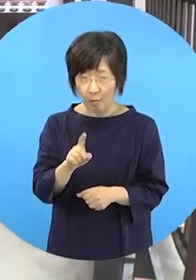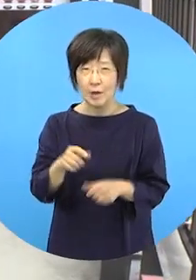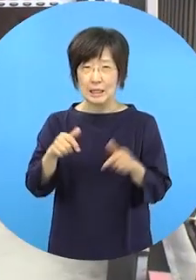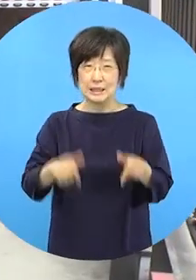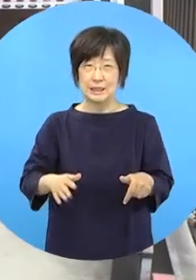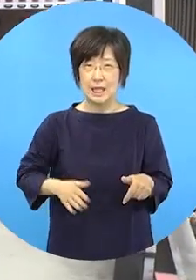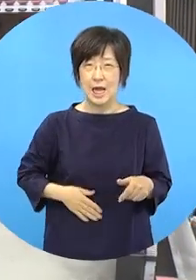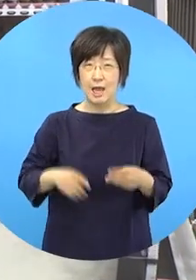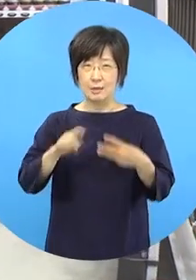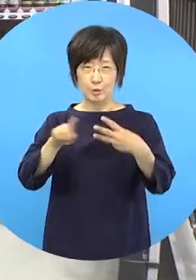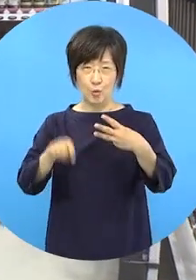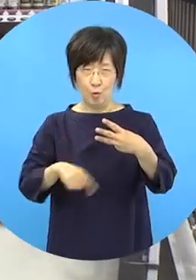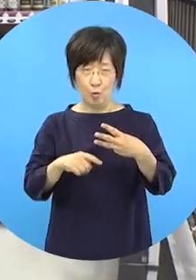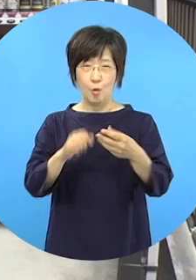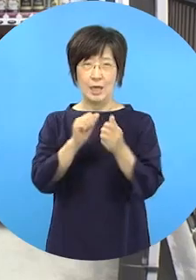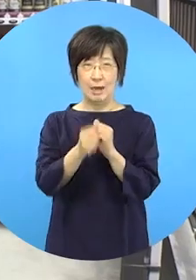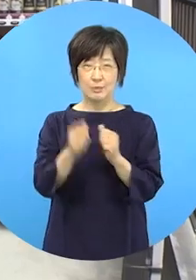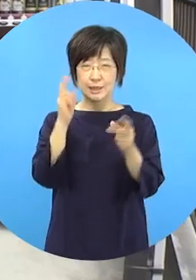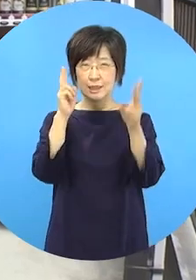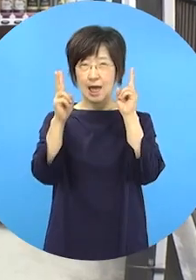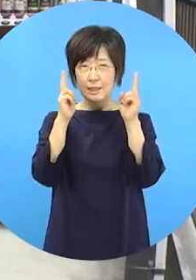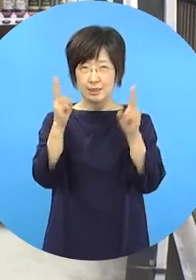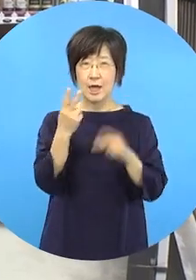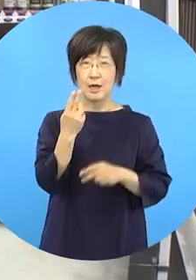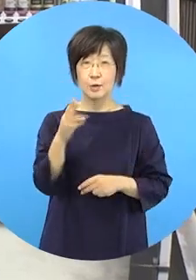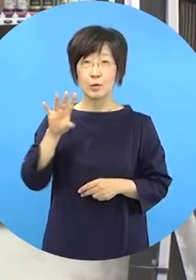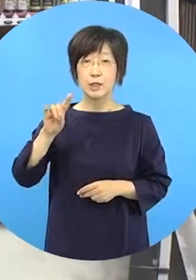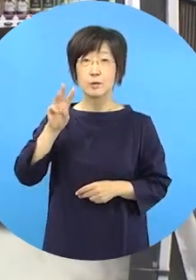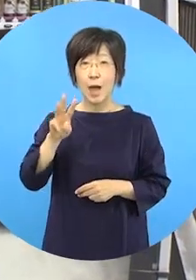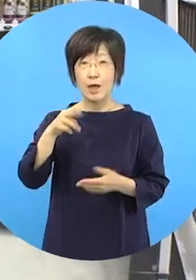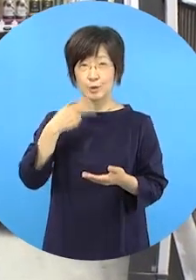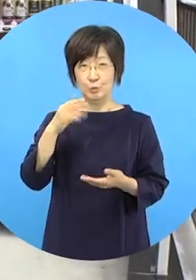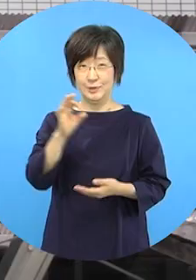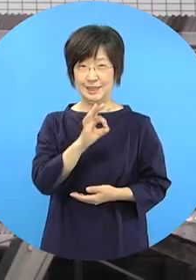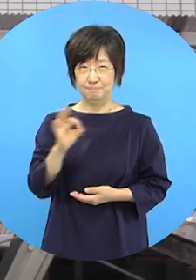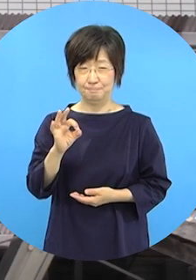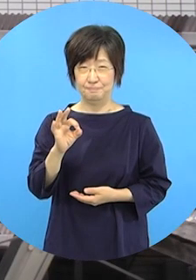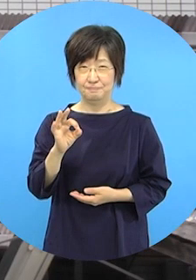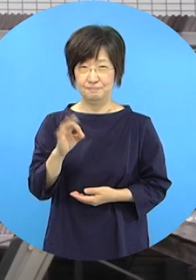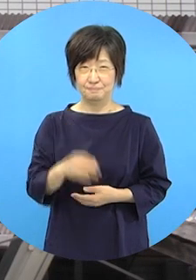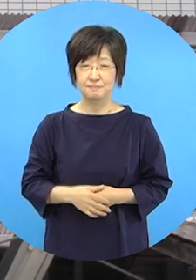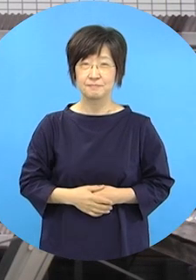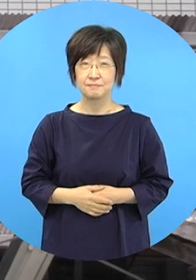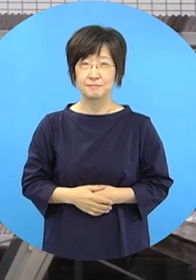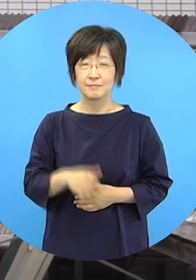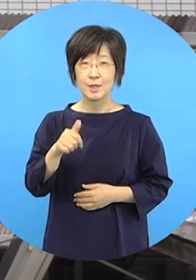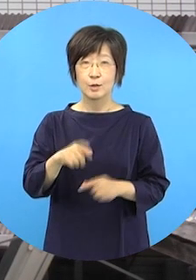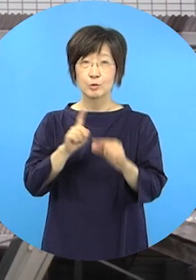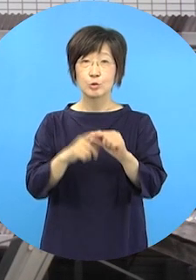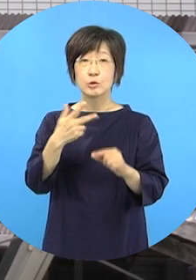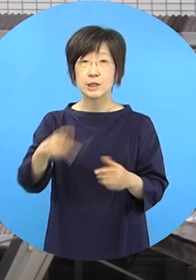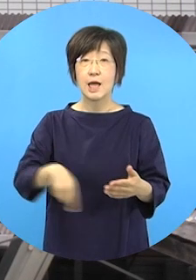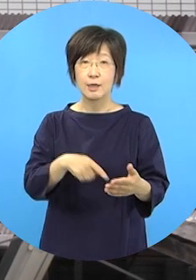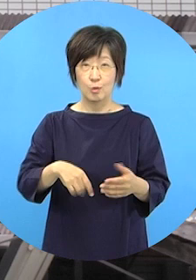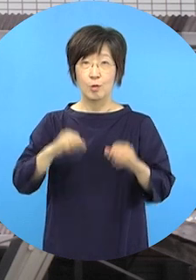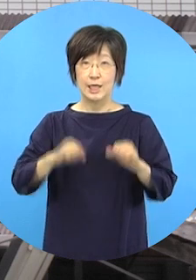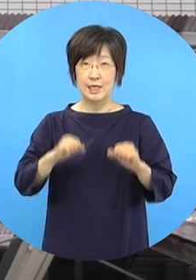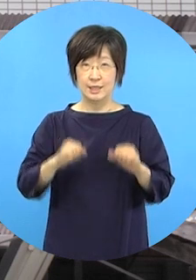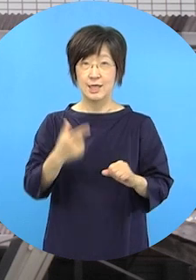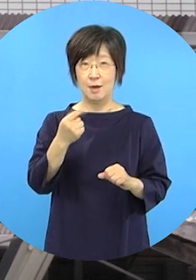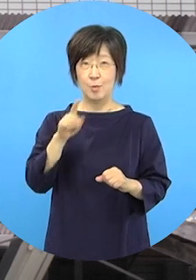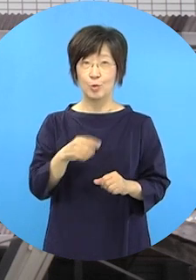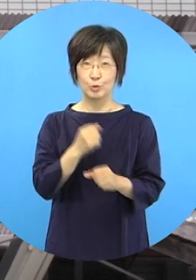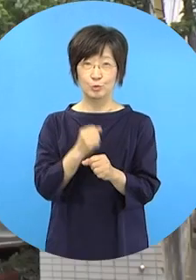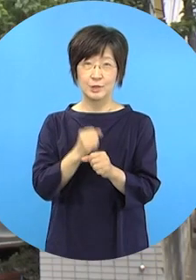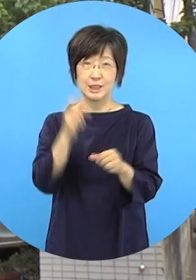原町にあります株式会社トキワ食品です。府中市内の元気なものづくり企